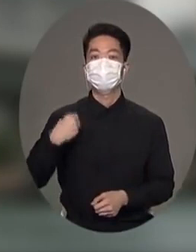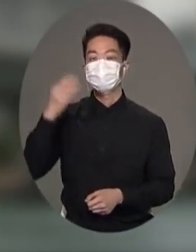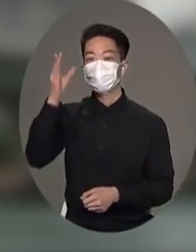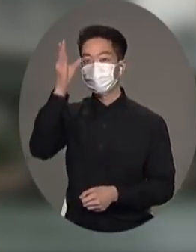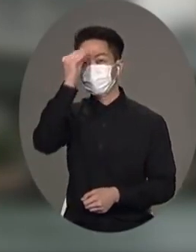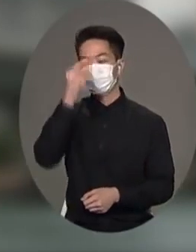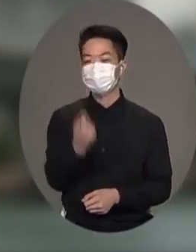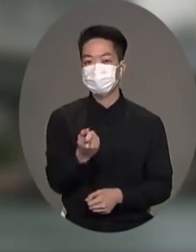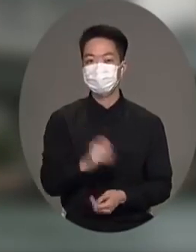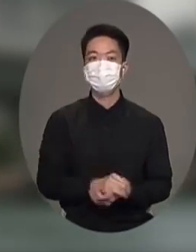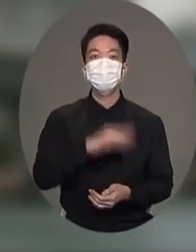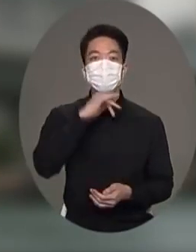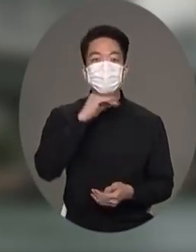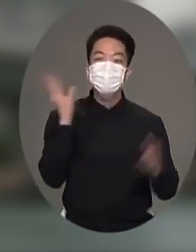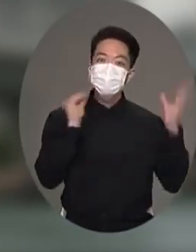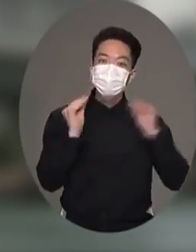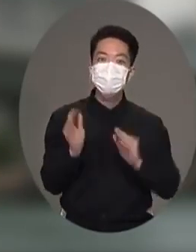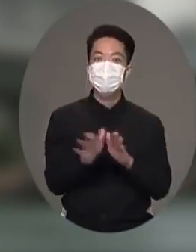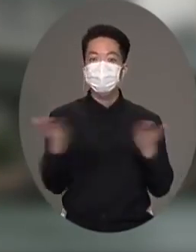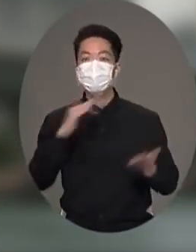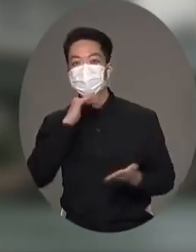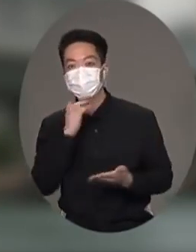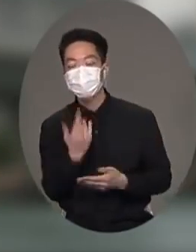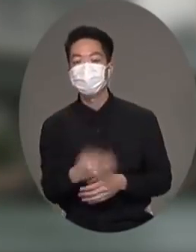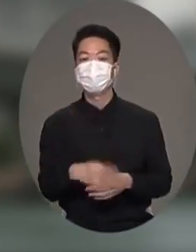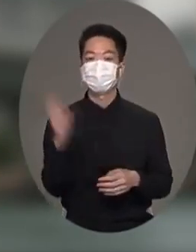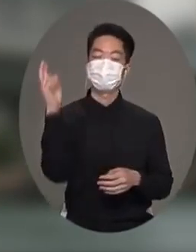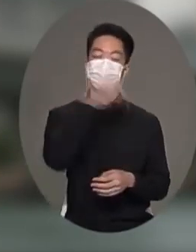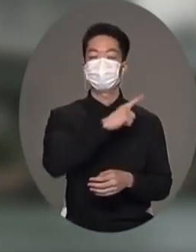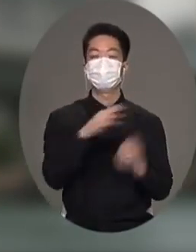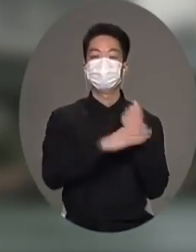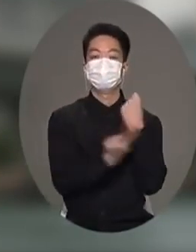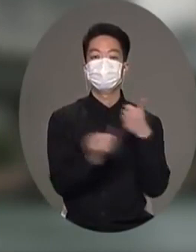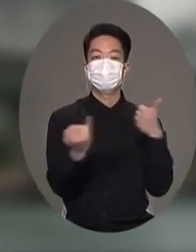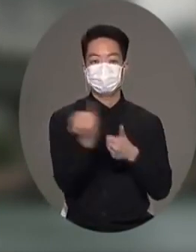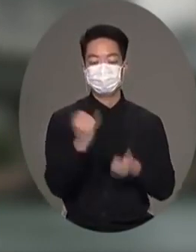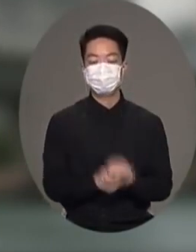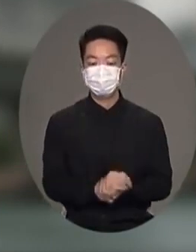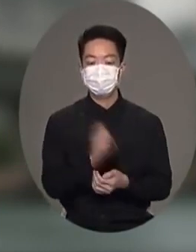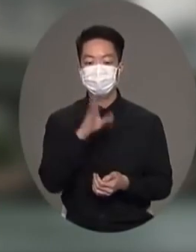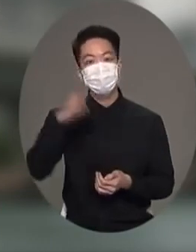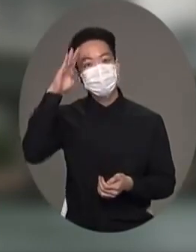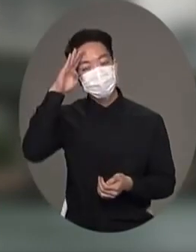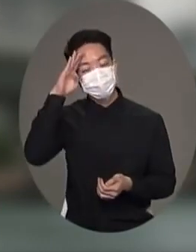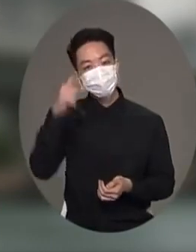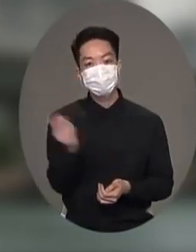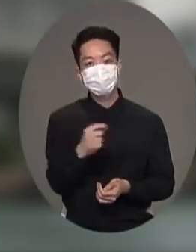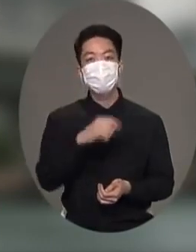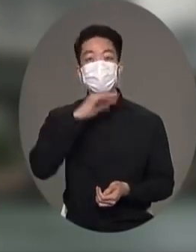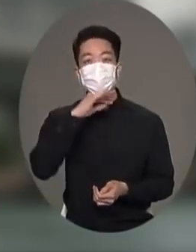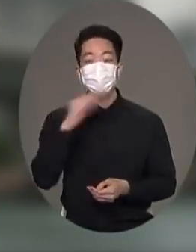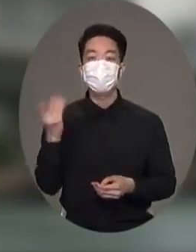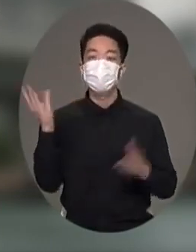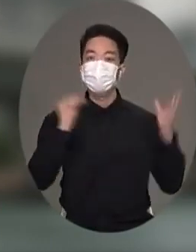假消息、假新聞誤導，墮入違法陷阱。他透露警隊會通過盡快澄清假消